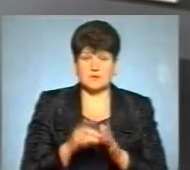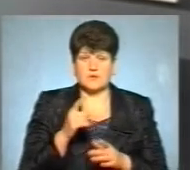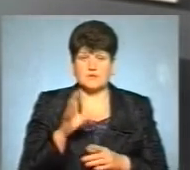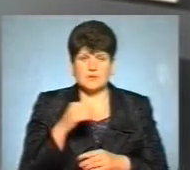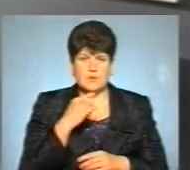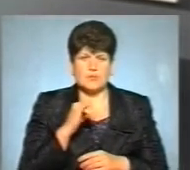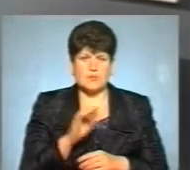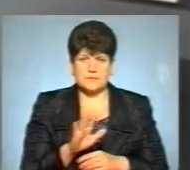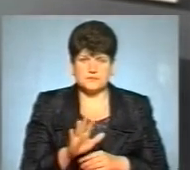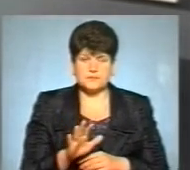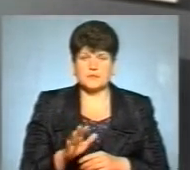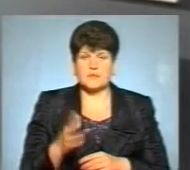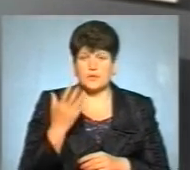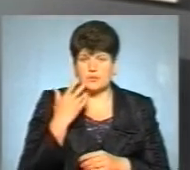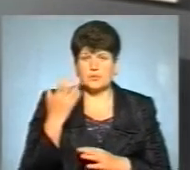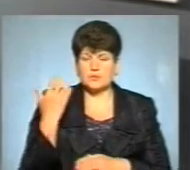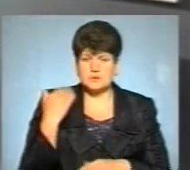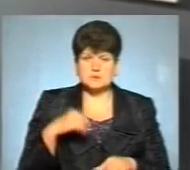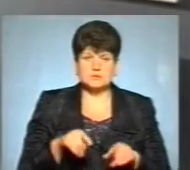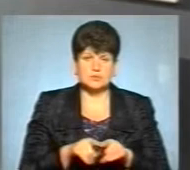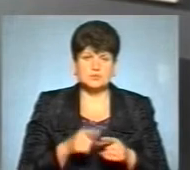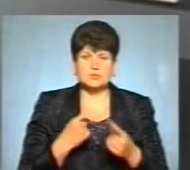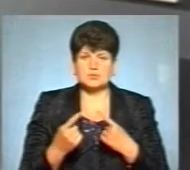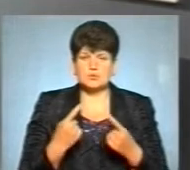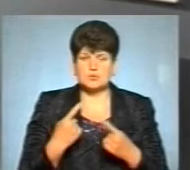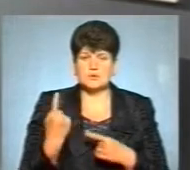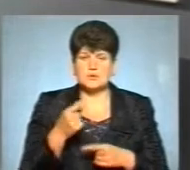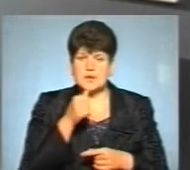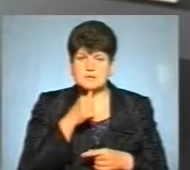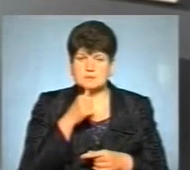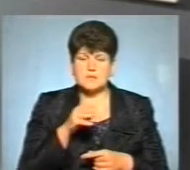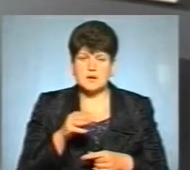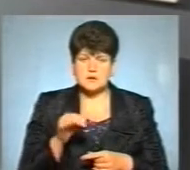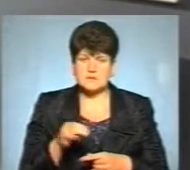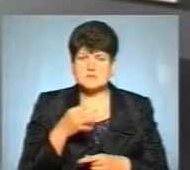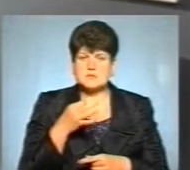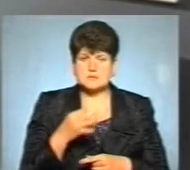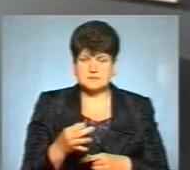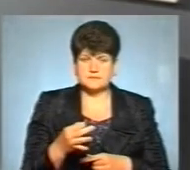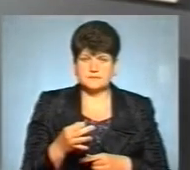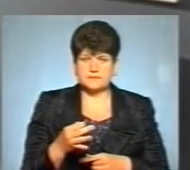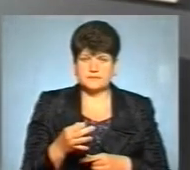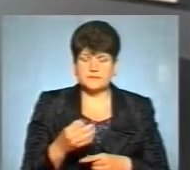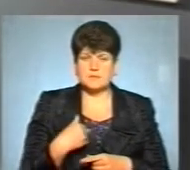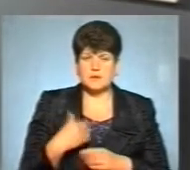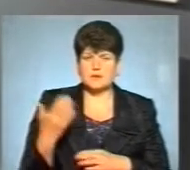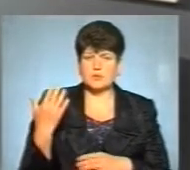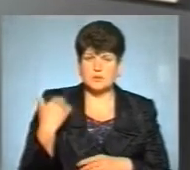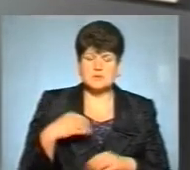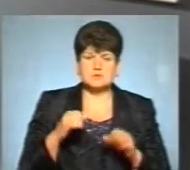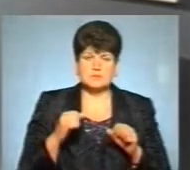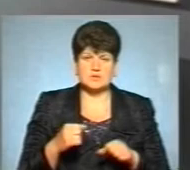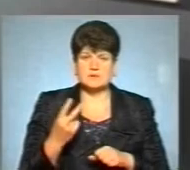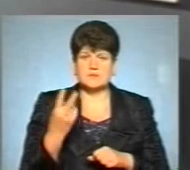погано. Ми колись теж з розмови з одним з експертів, він сказав гарний такий афоризм. Каже, ми колись там могли